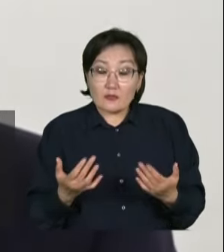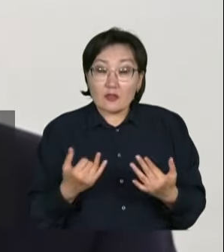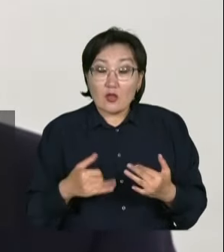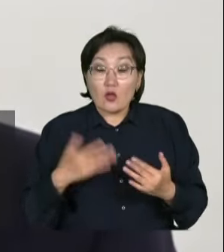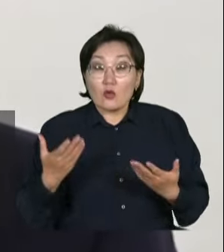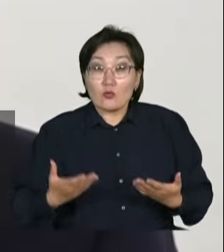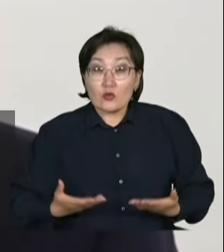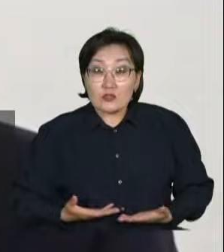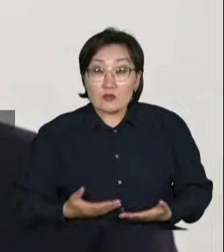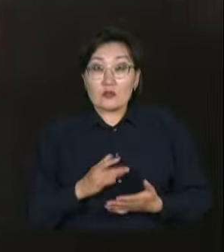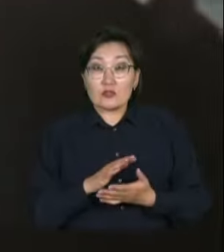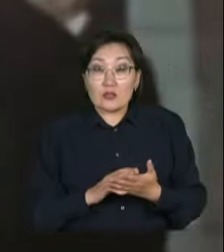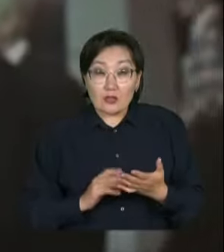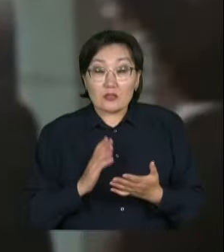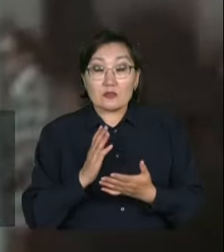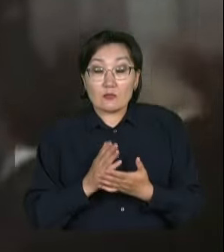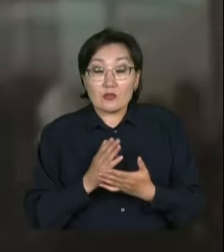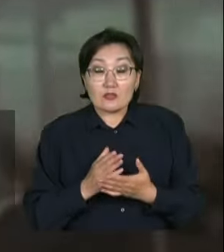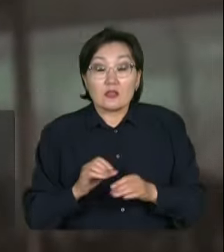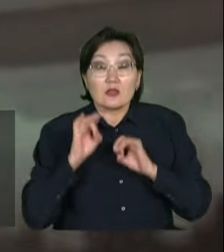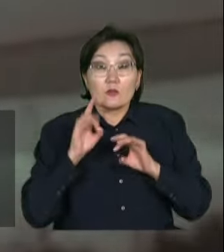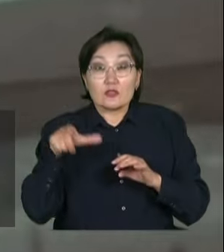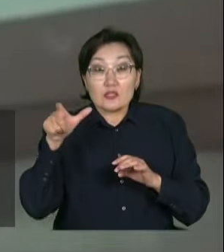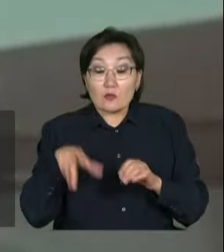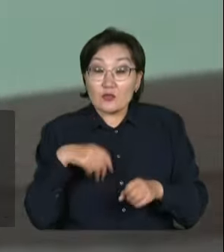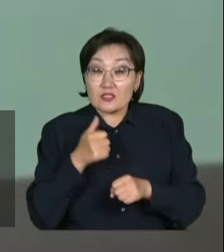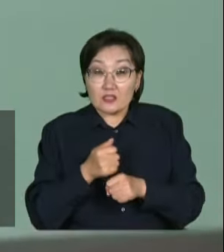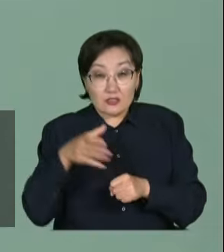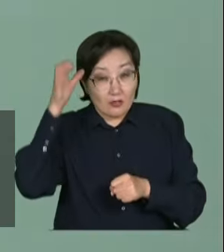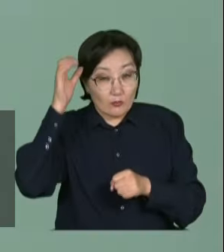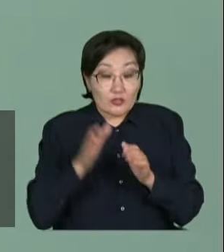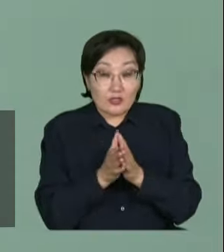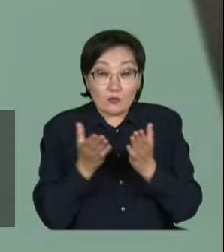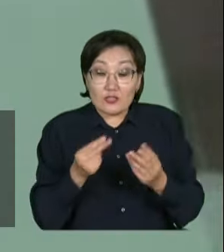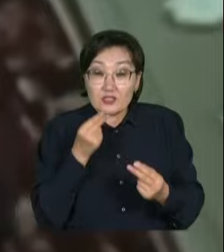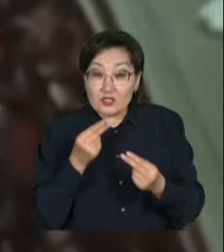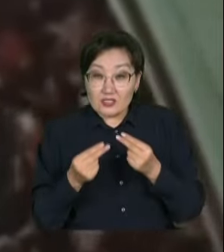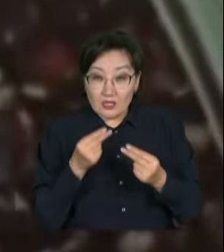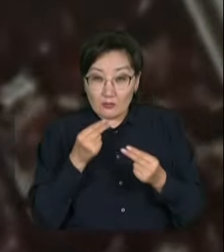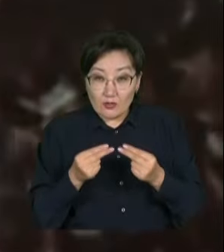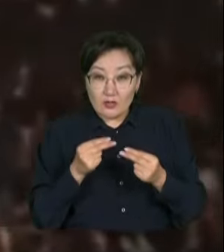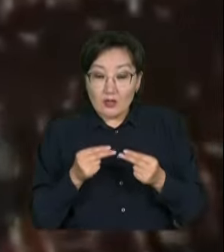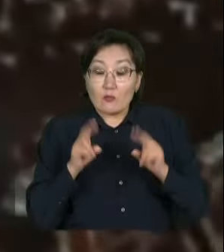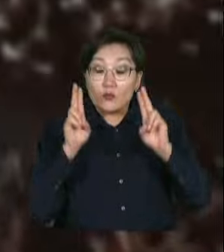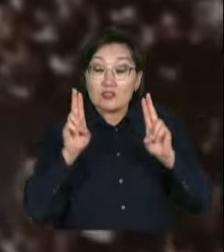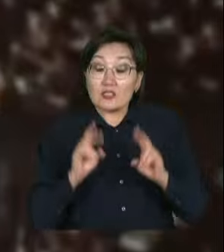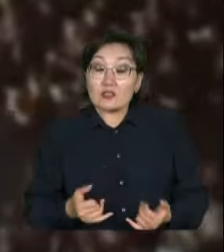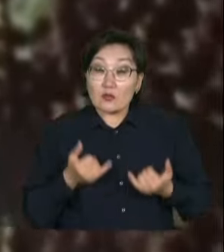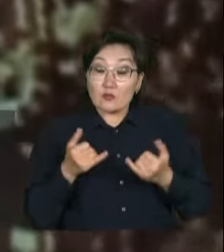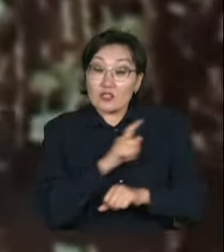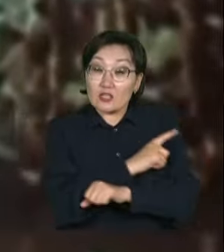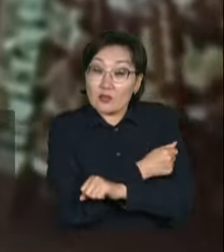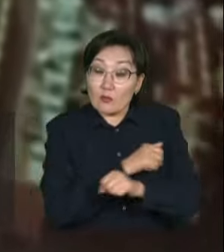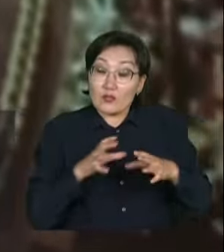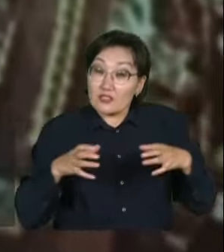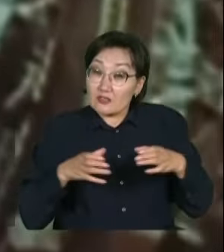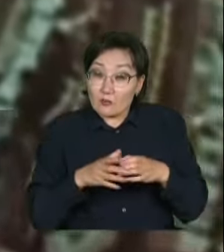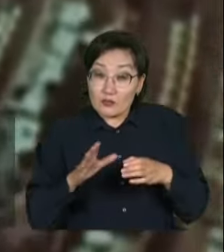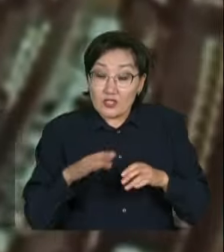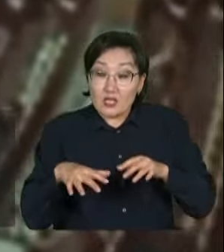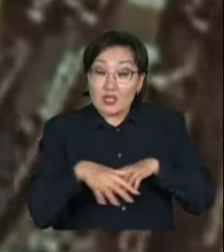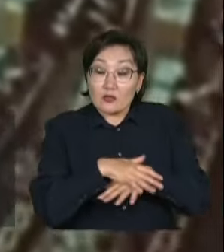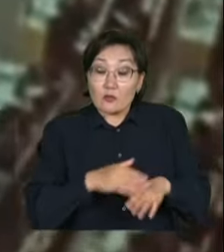өмірі жаласы бар тұр енді. Аңыз болған академиктің негізгі ғылыми еңбектері тамақтану физиологиясына арналған. Ол тек медицина қоғамдастығына ғана емес,